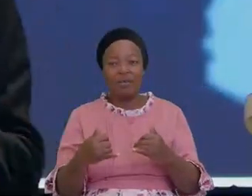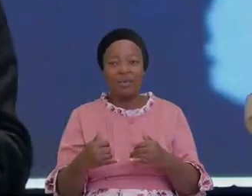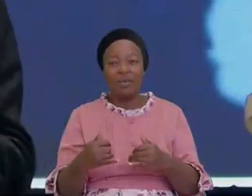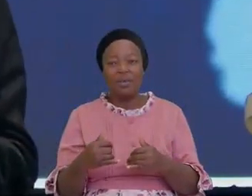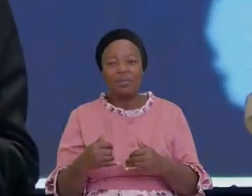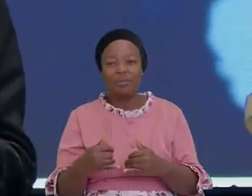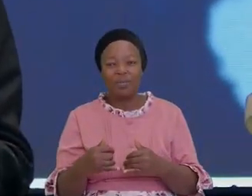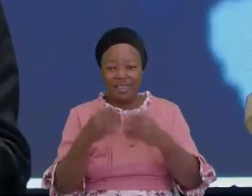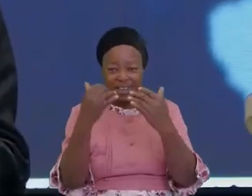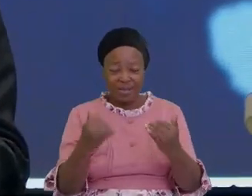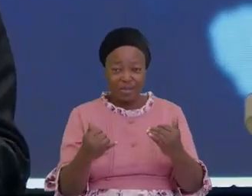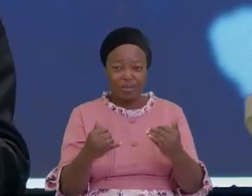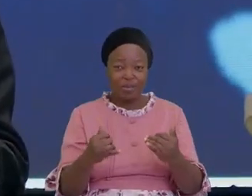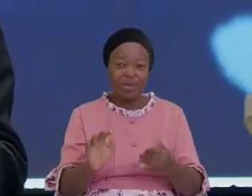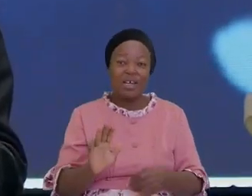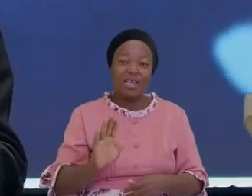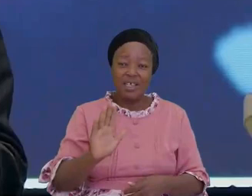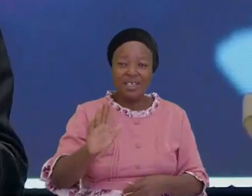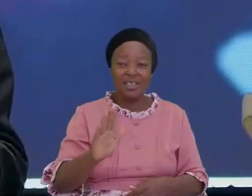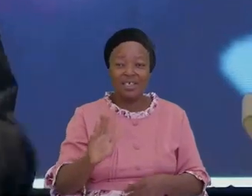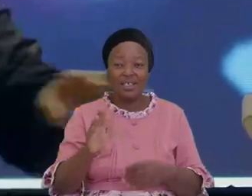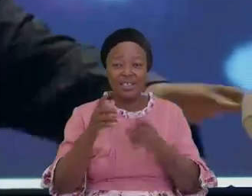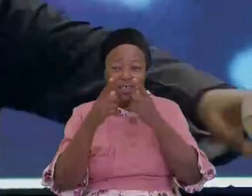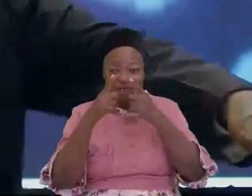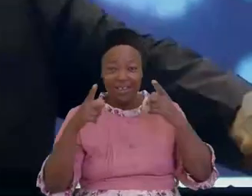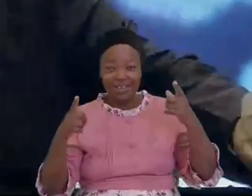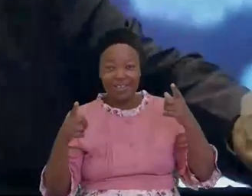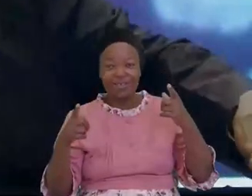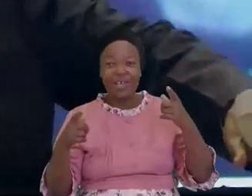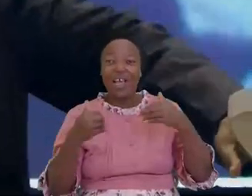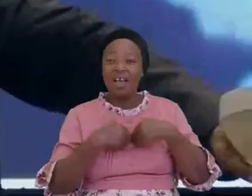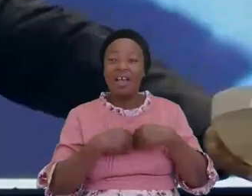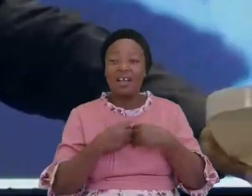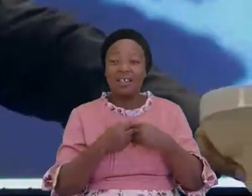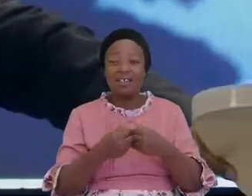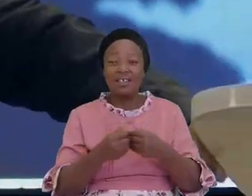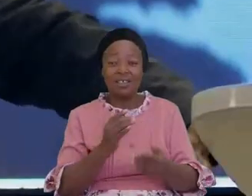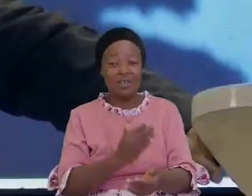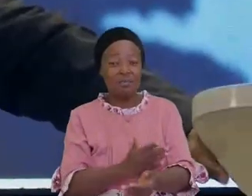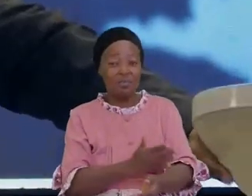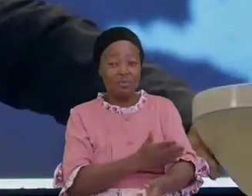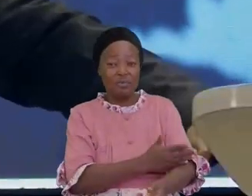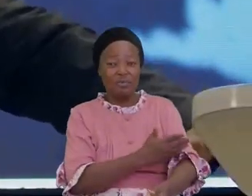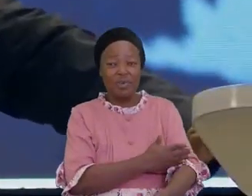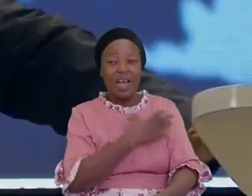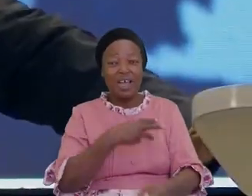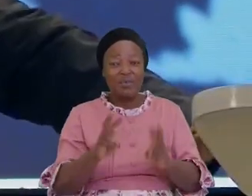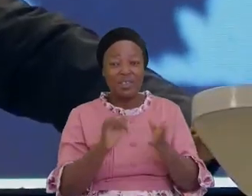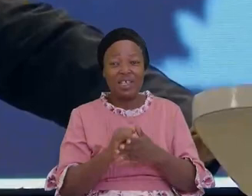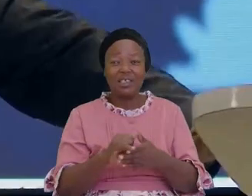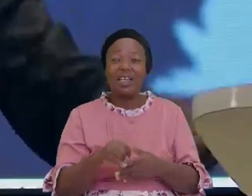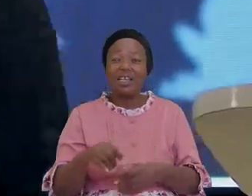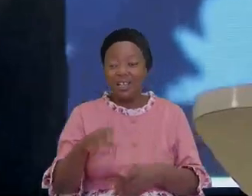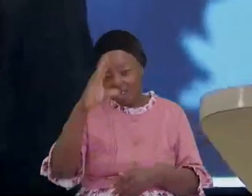Mon anglais, ma grammaire s'est améliorée. Et la manière de parler aux gens s'est aussi